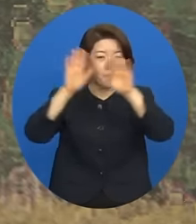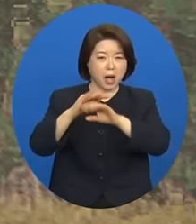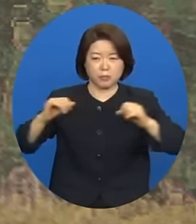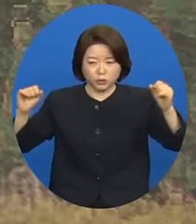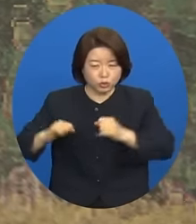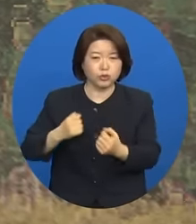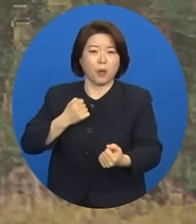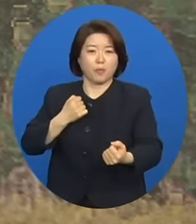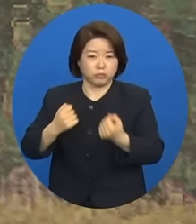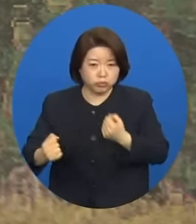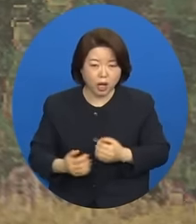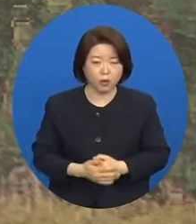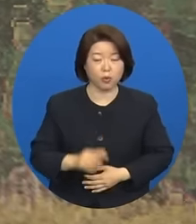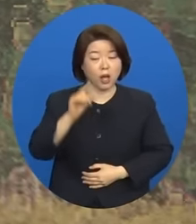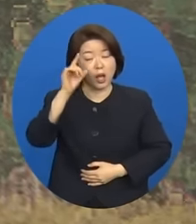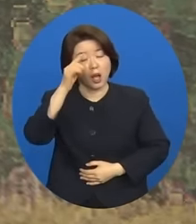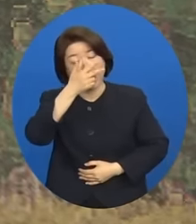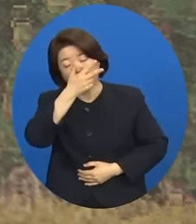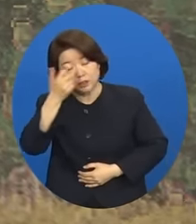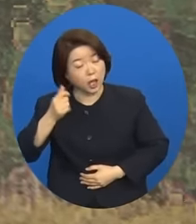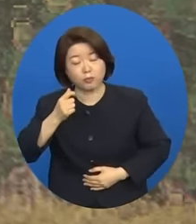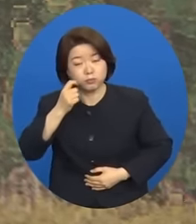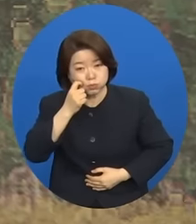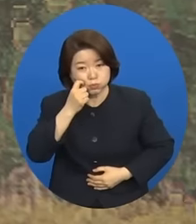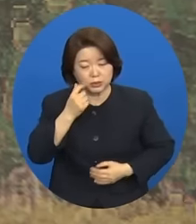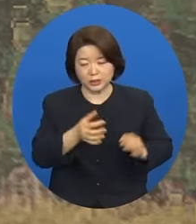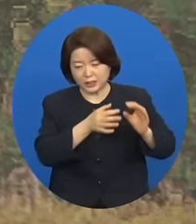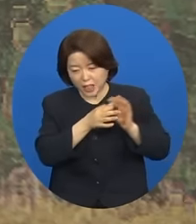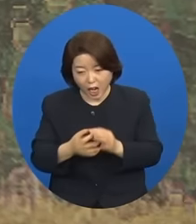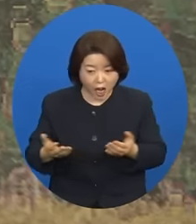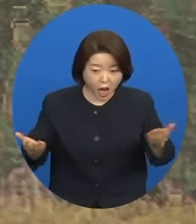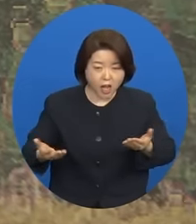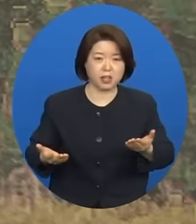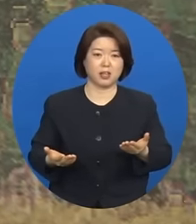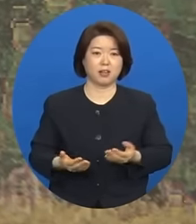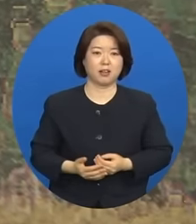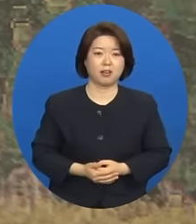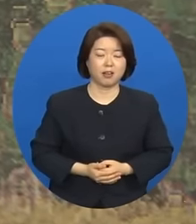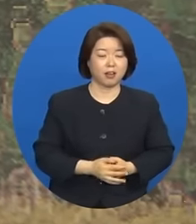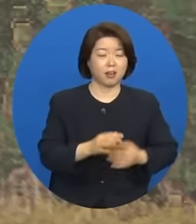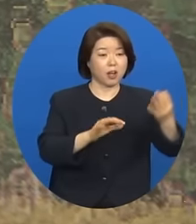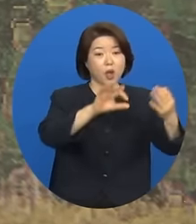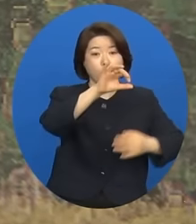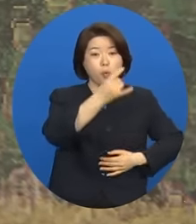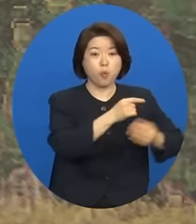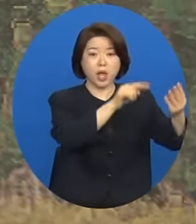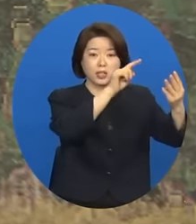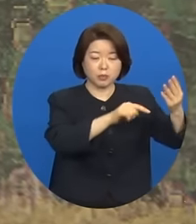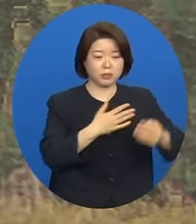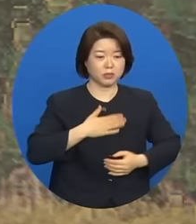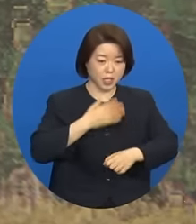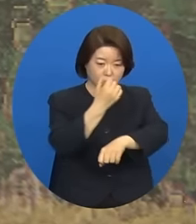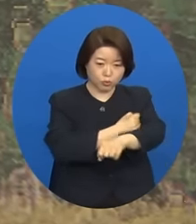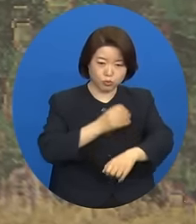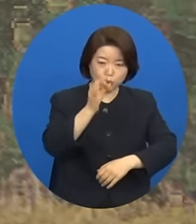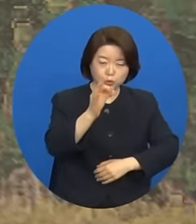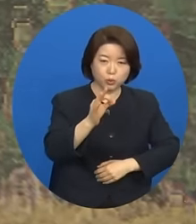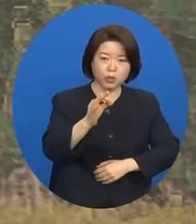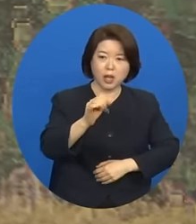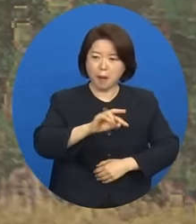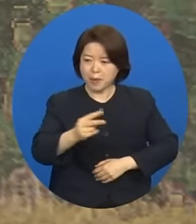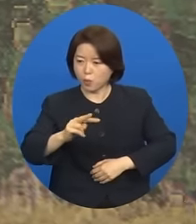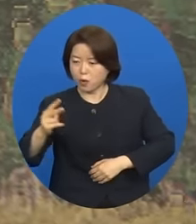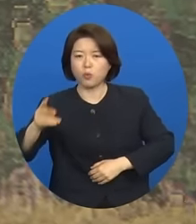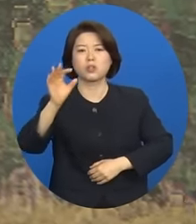무릅쓰고 눈 붙일 겨를도 없이 지냈습니다. 외삼촌께서 내 품삯에 열 번이나 바꾸셨고 우리 아버지